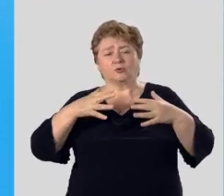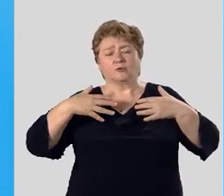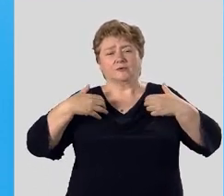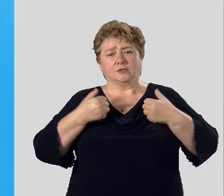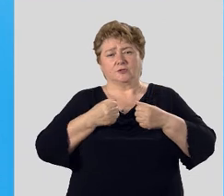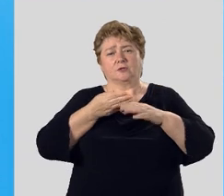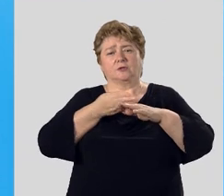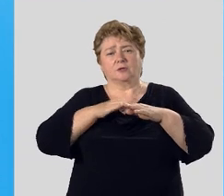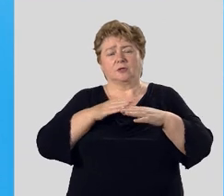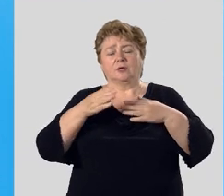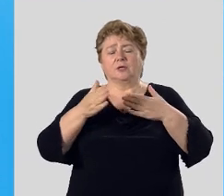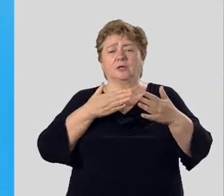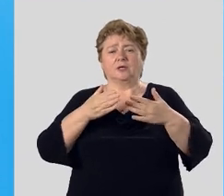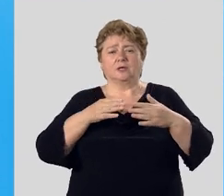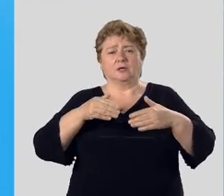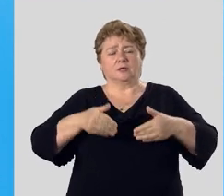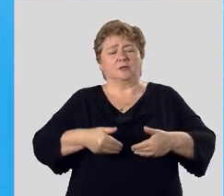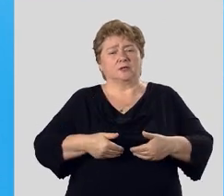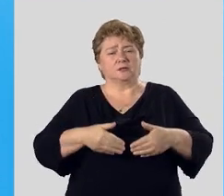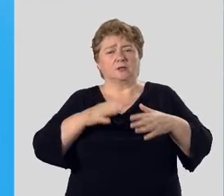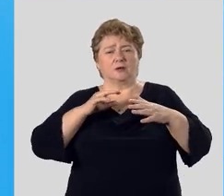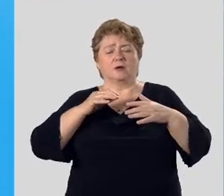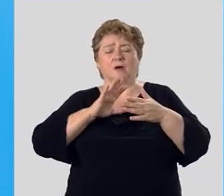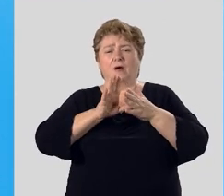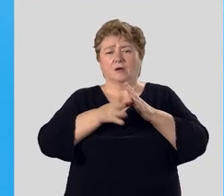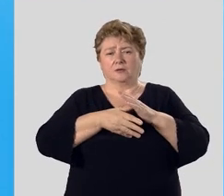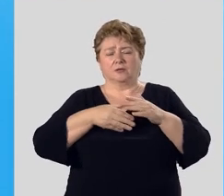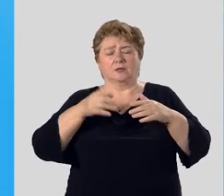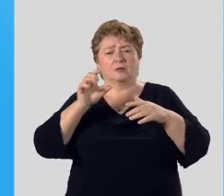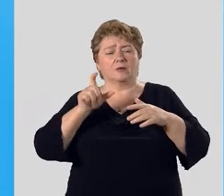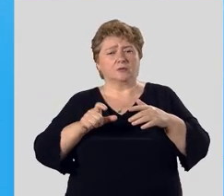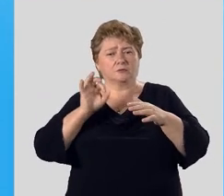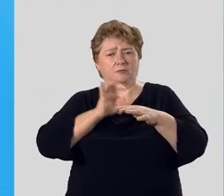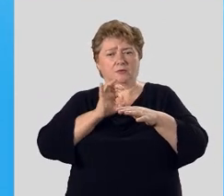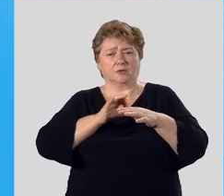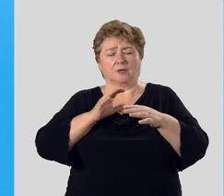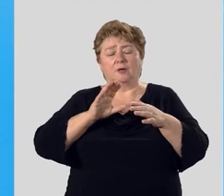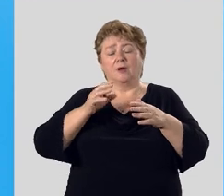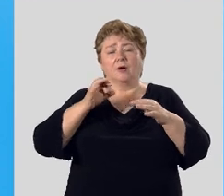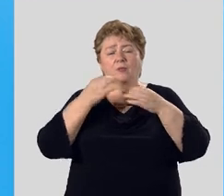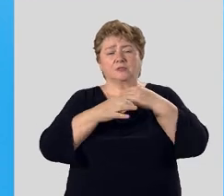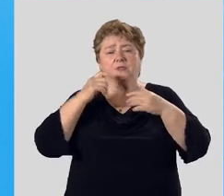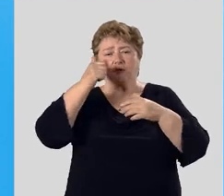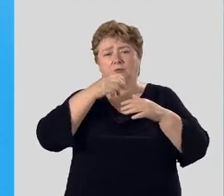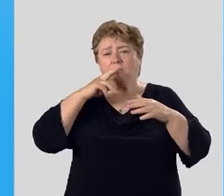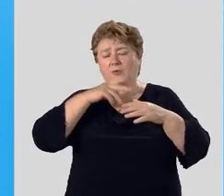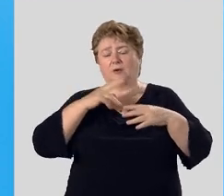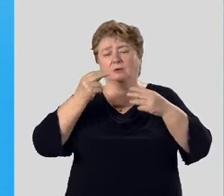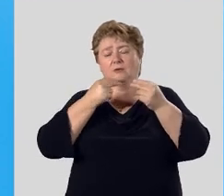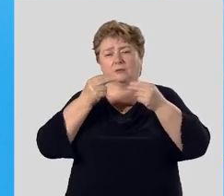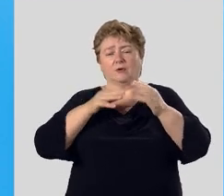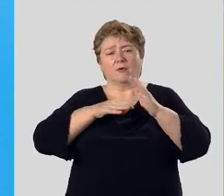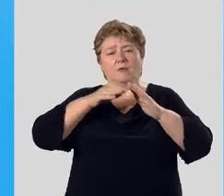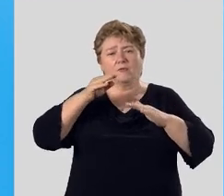физической нагрузке или длительном голодании больного. В последние годы из-за неправильного питания